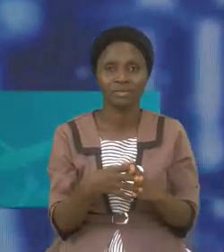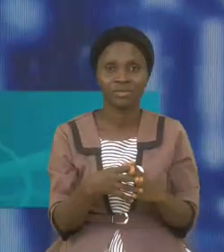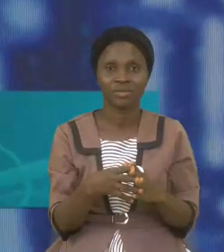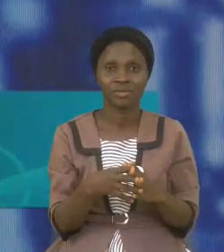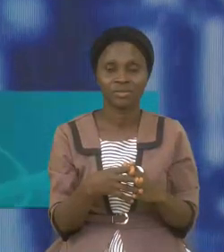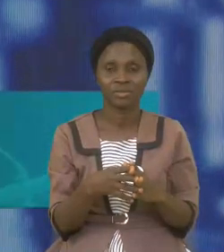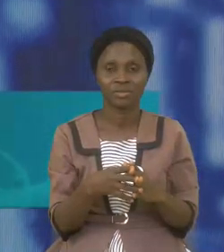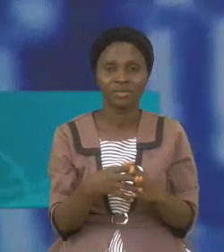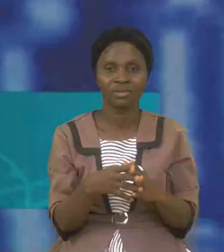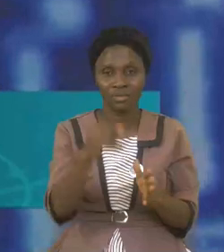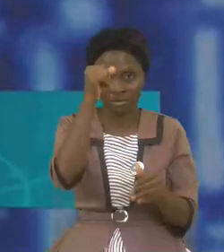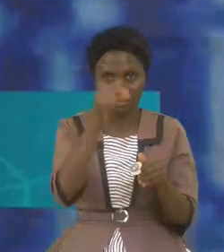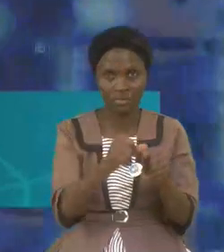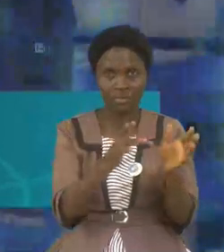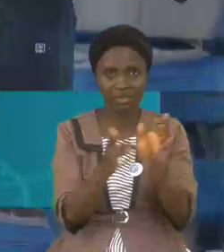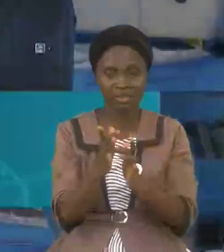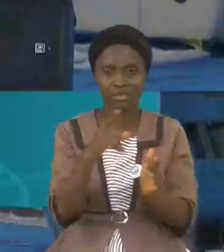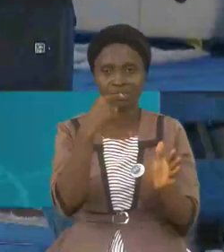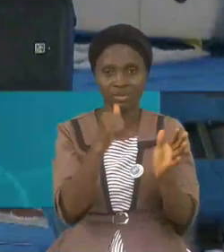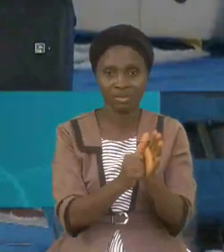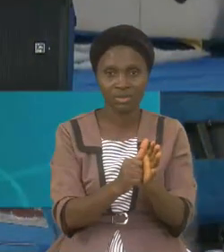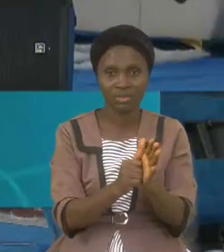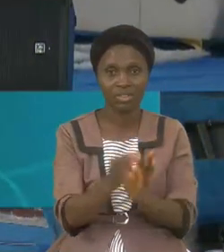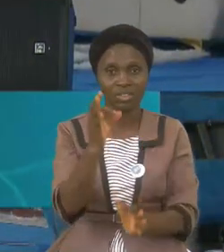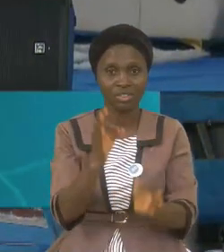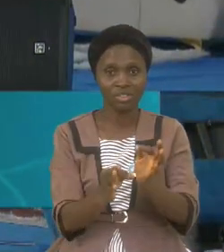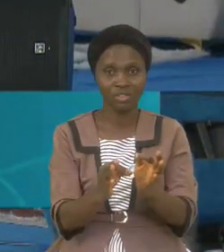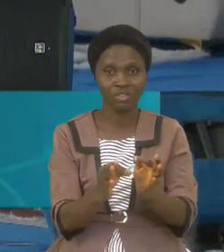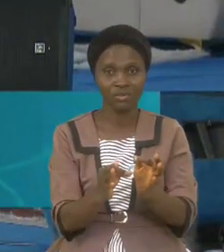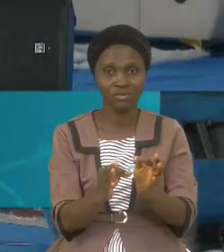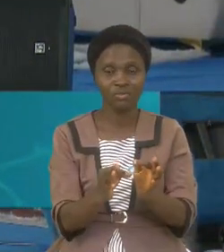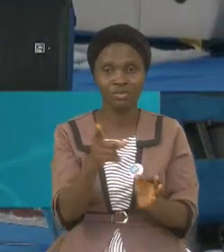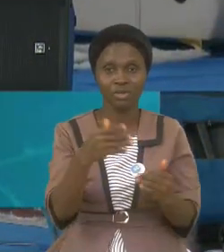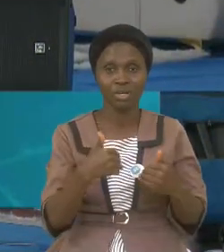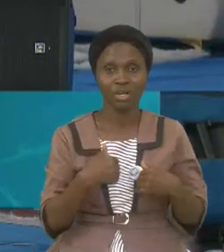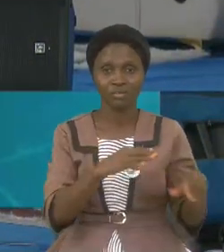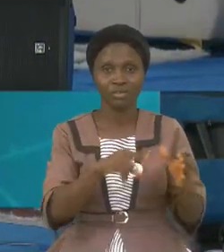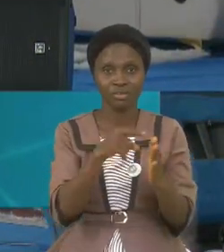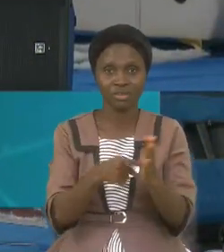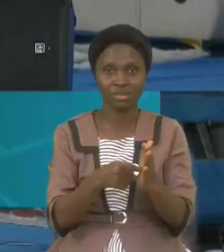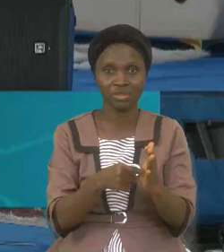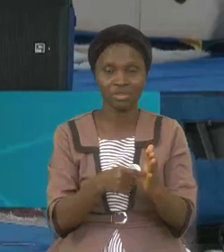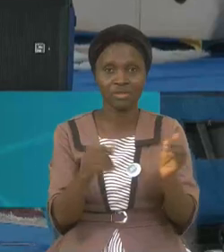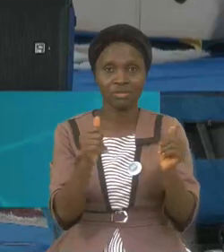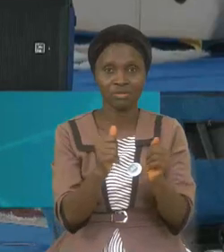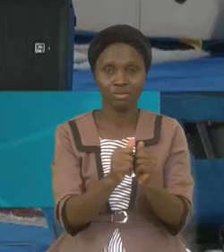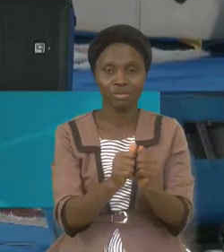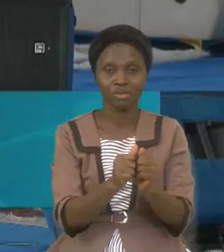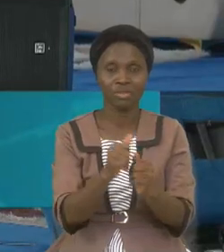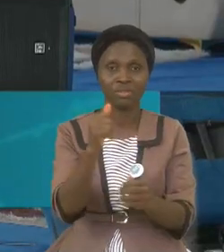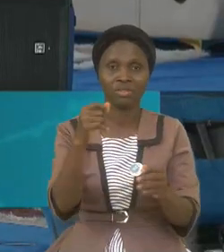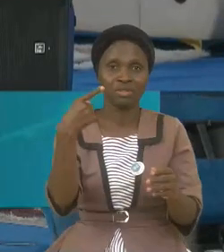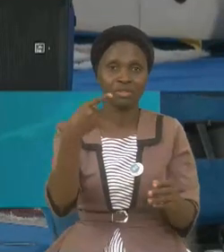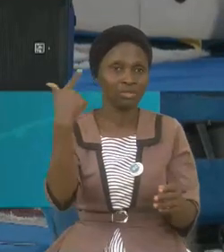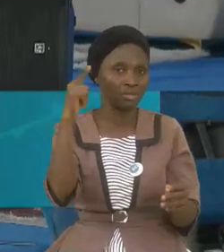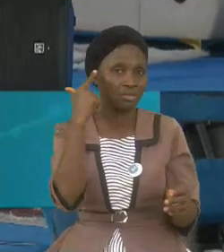L'arbre, au fait, parle de Nebuchadnezzar en tant qu'arbre. Rappelez-vous, Jésus a dit, s'ils ont